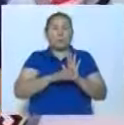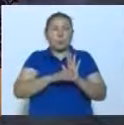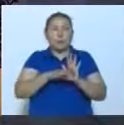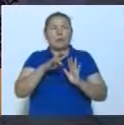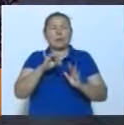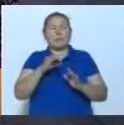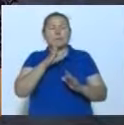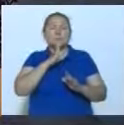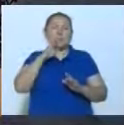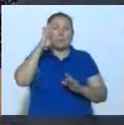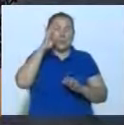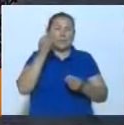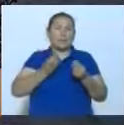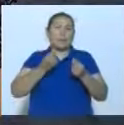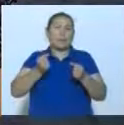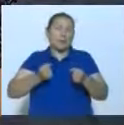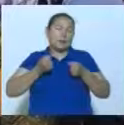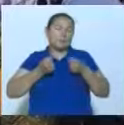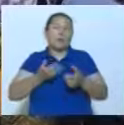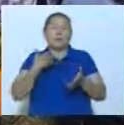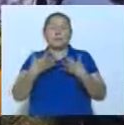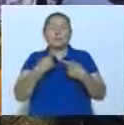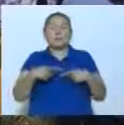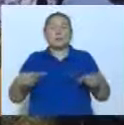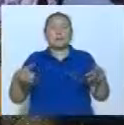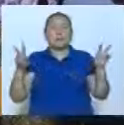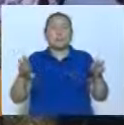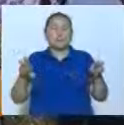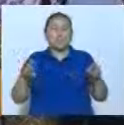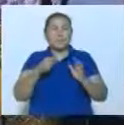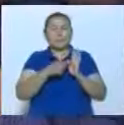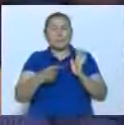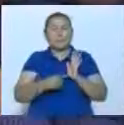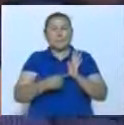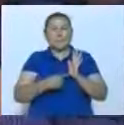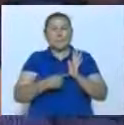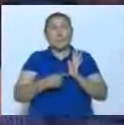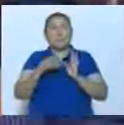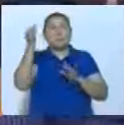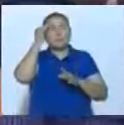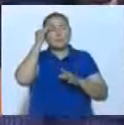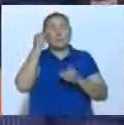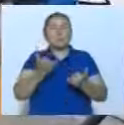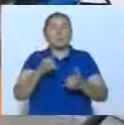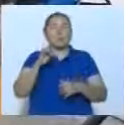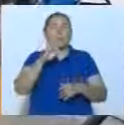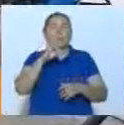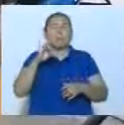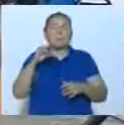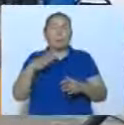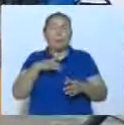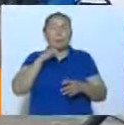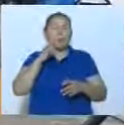баханди катаясь на казахских качелях общались на различные темы и делились сокровенным мыслями на сцене от панта выступили